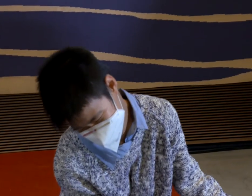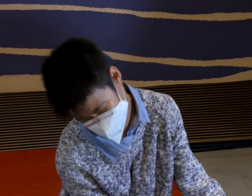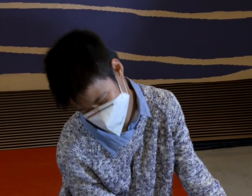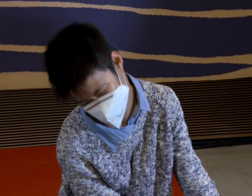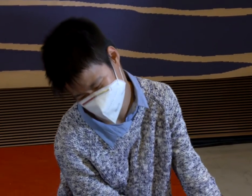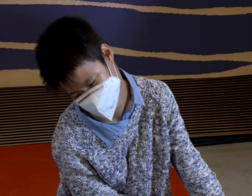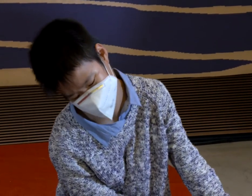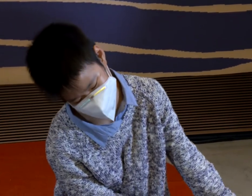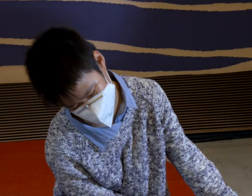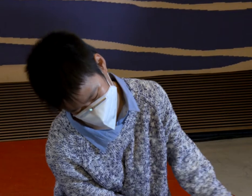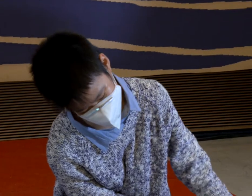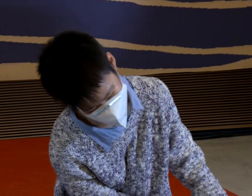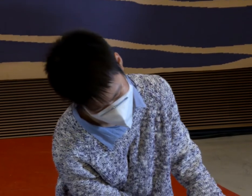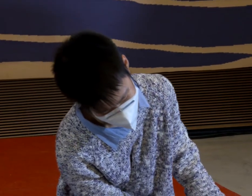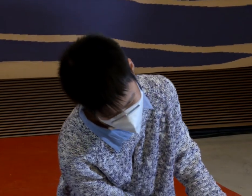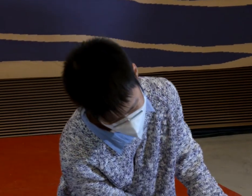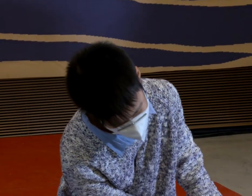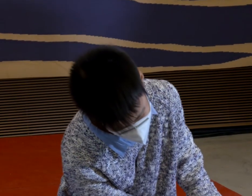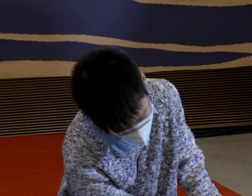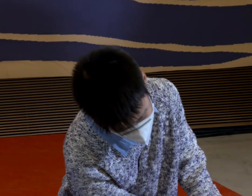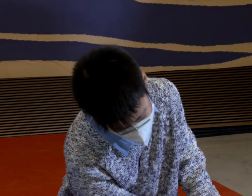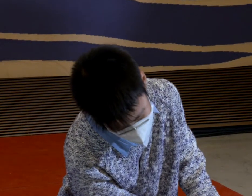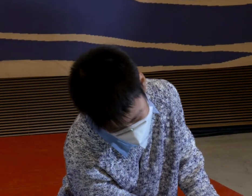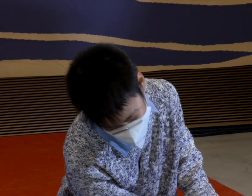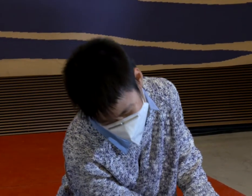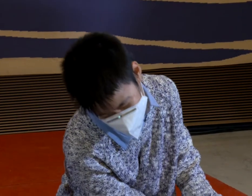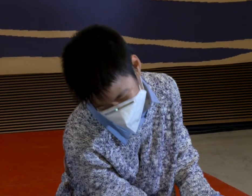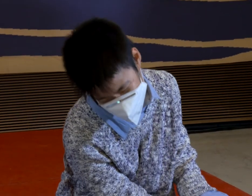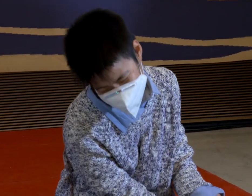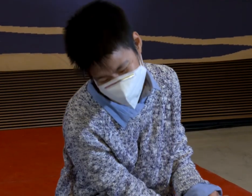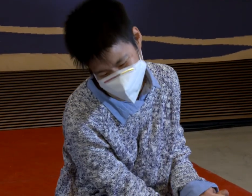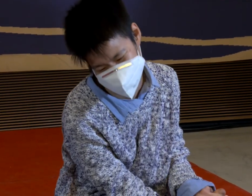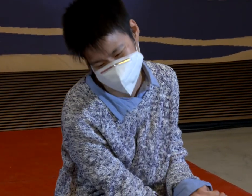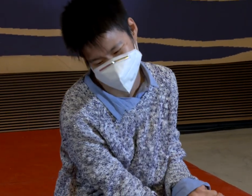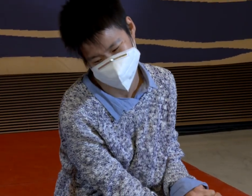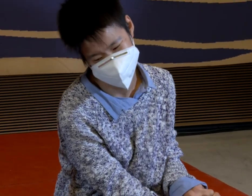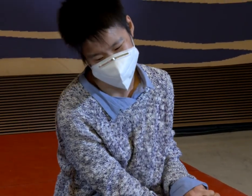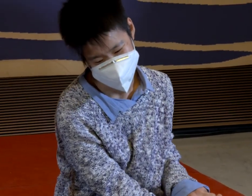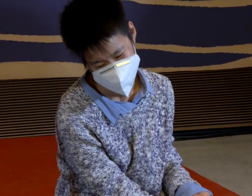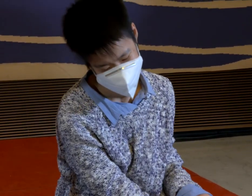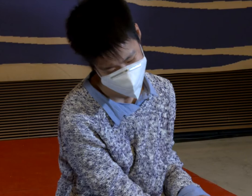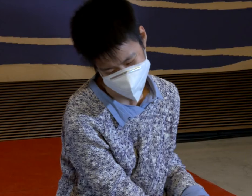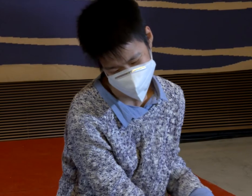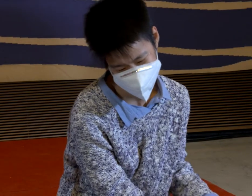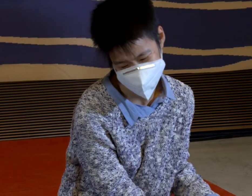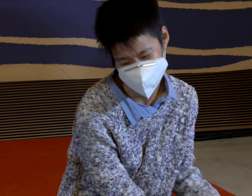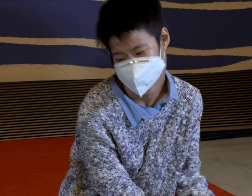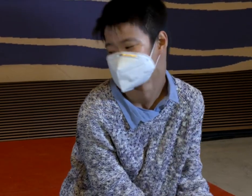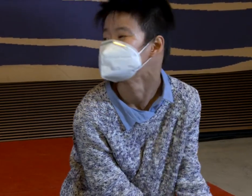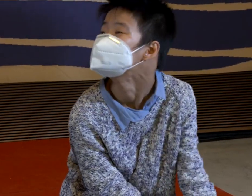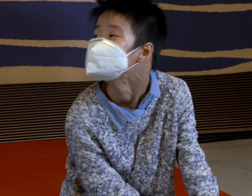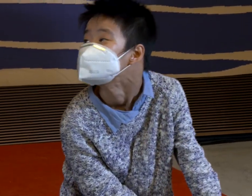et Monique Wittig. Chacune à leur manière, elles m'ont fait comprendre qu'un corps pouvait construire sa